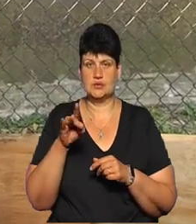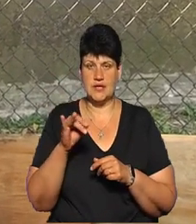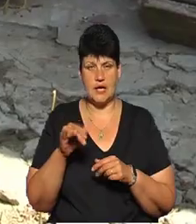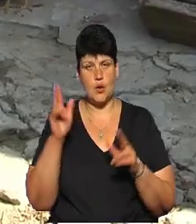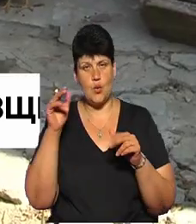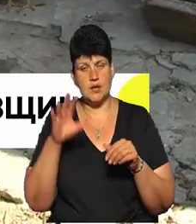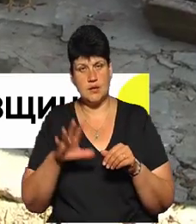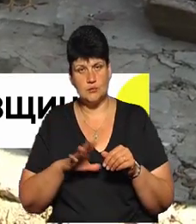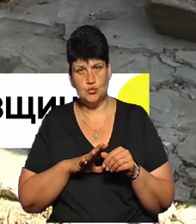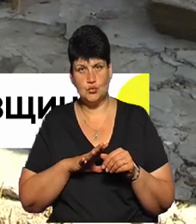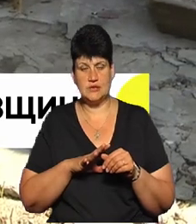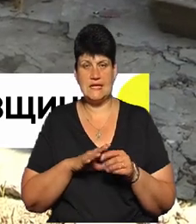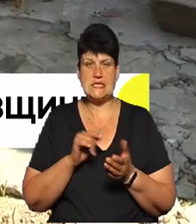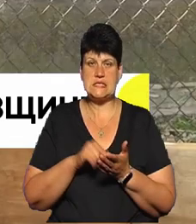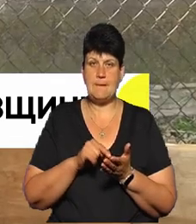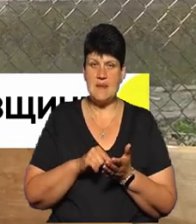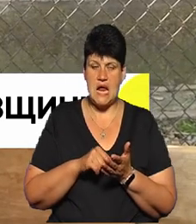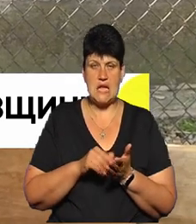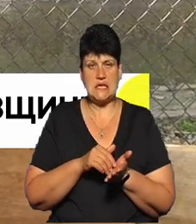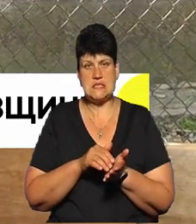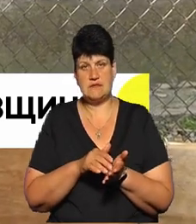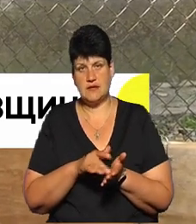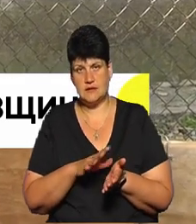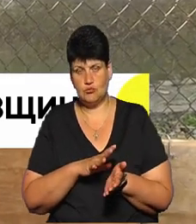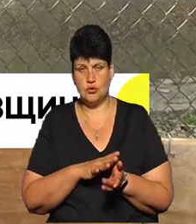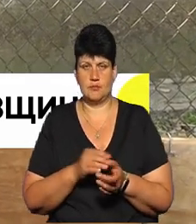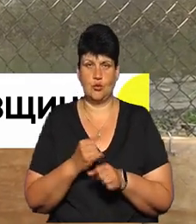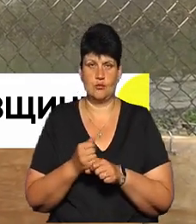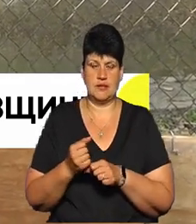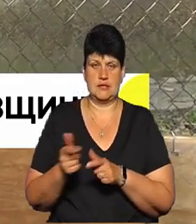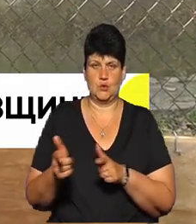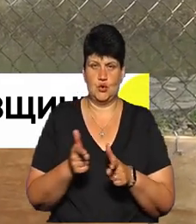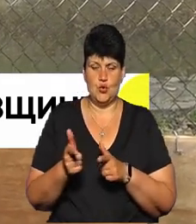кролики, і цеплята, і свині. Ми робили заготовки на зиму,